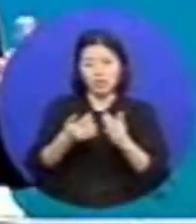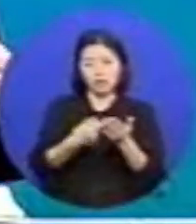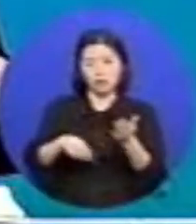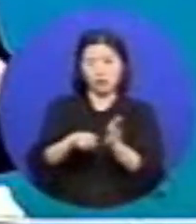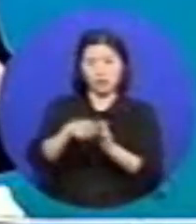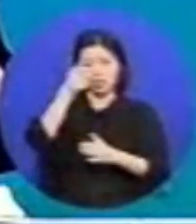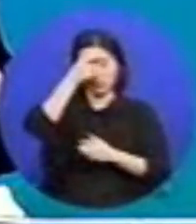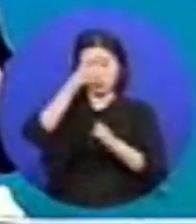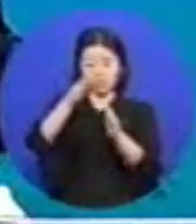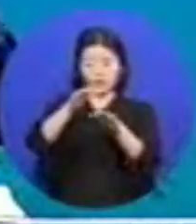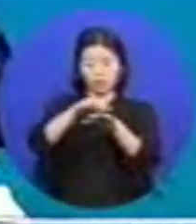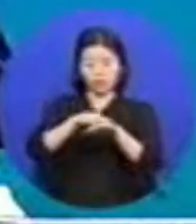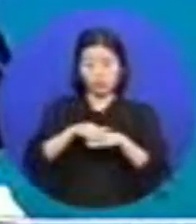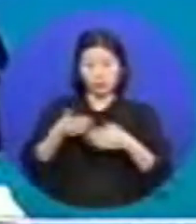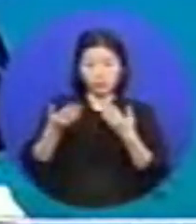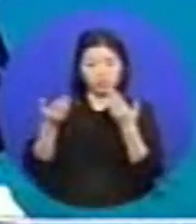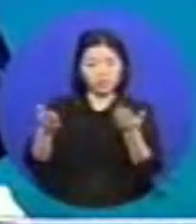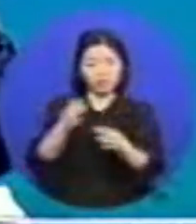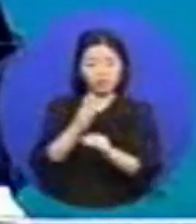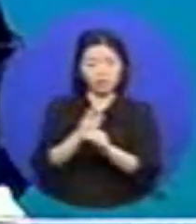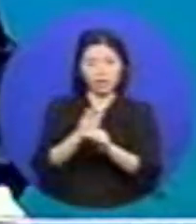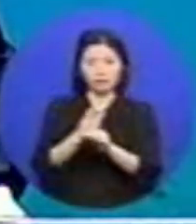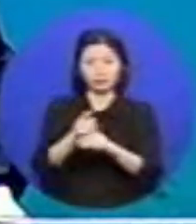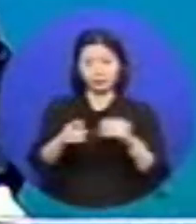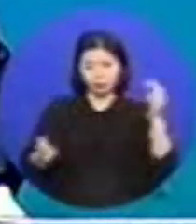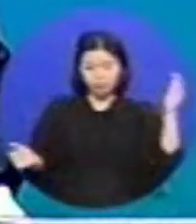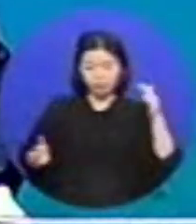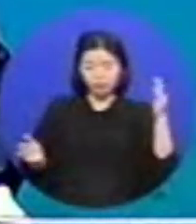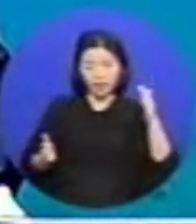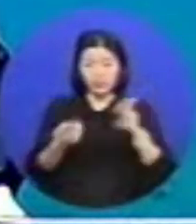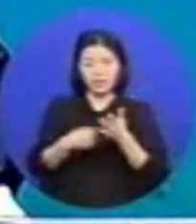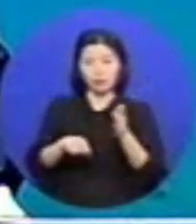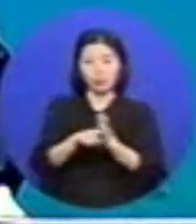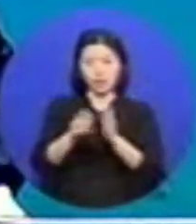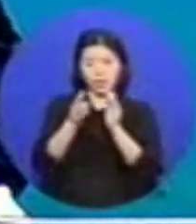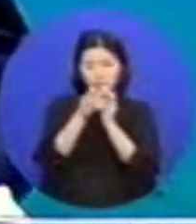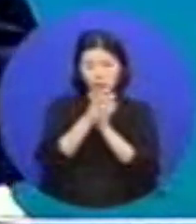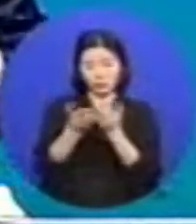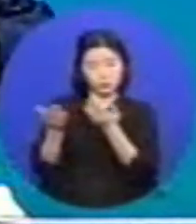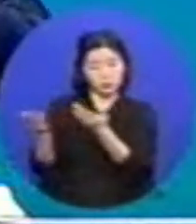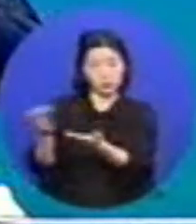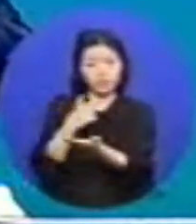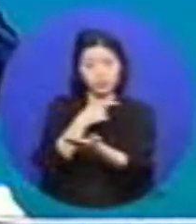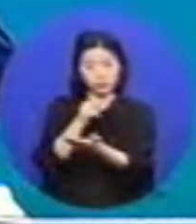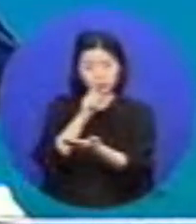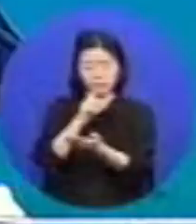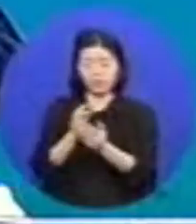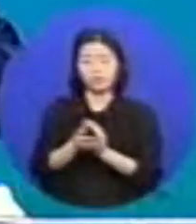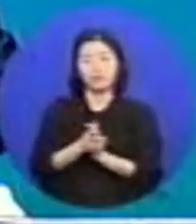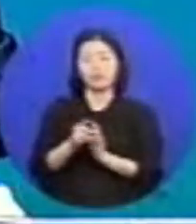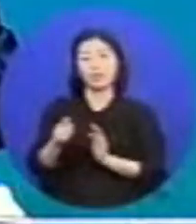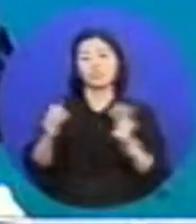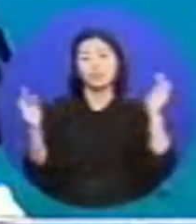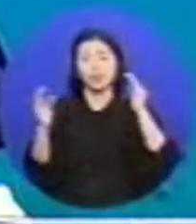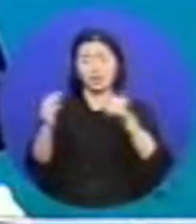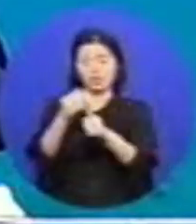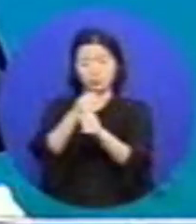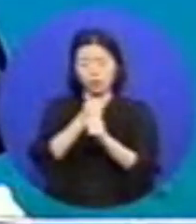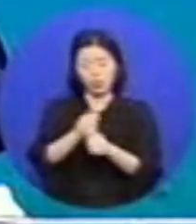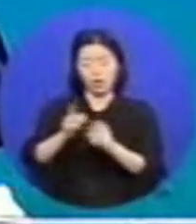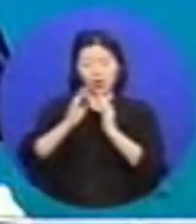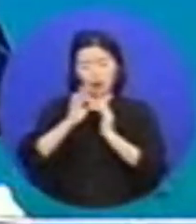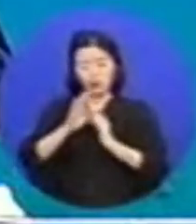드리다가 이 아이를 위해 기도를 해주시겠다고 그리고는 그 아이를 붙잡고